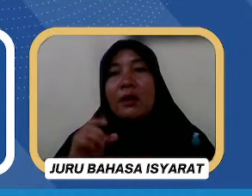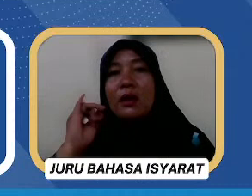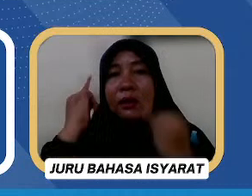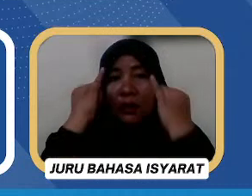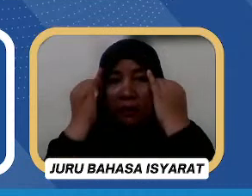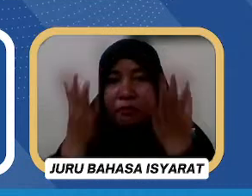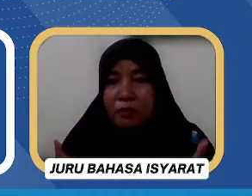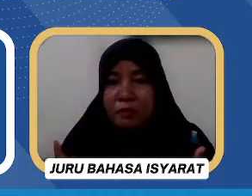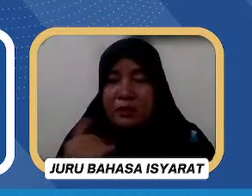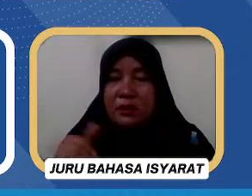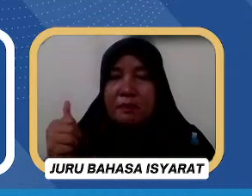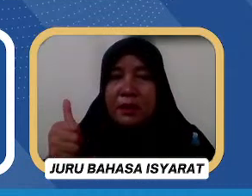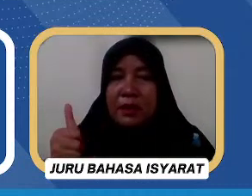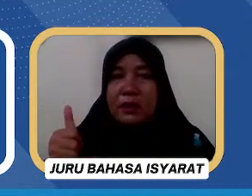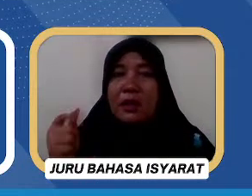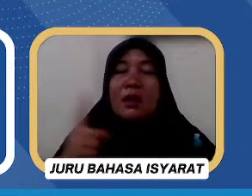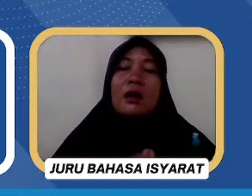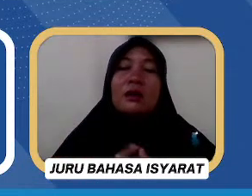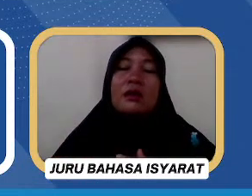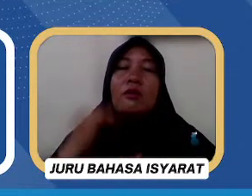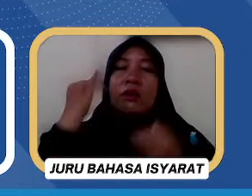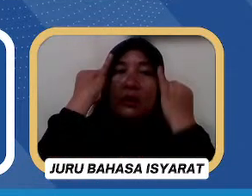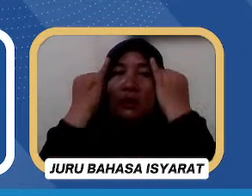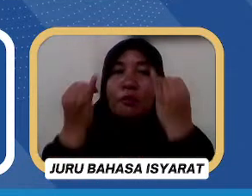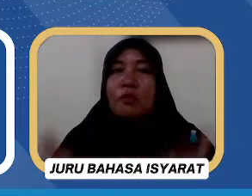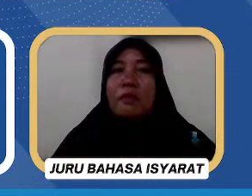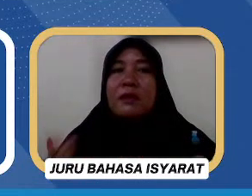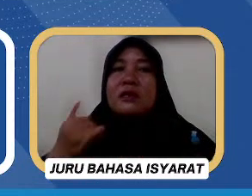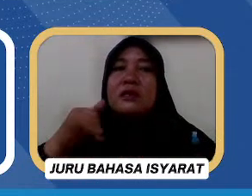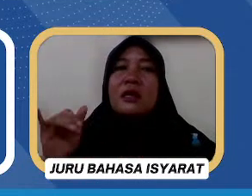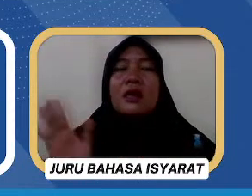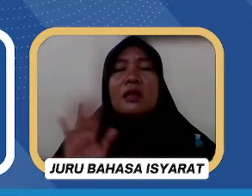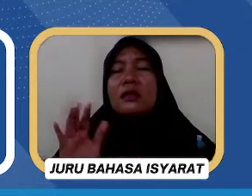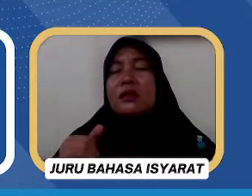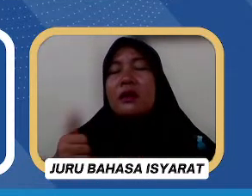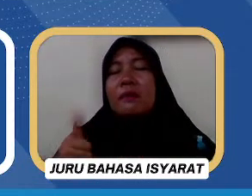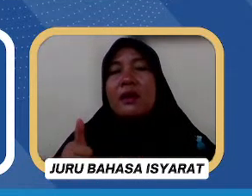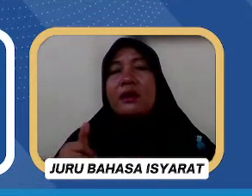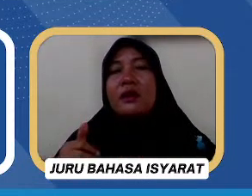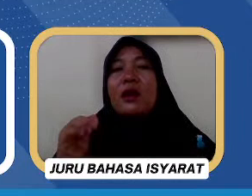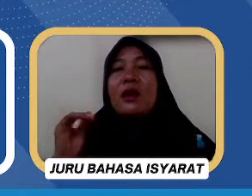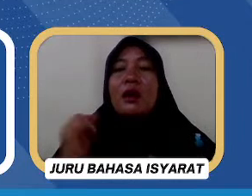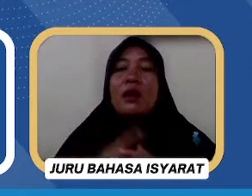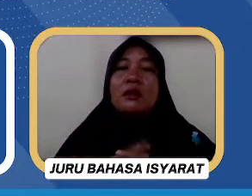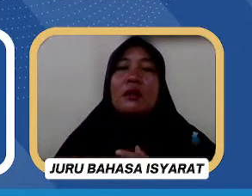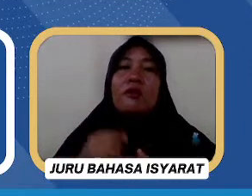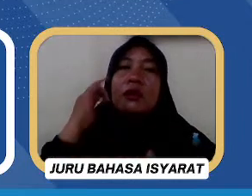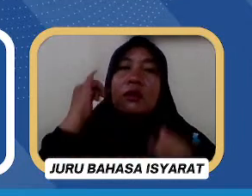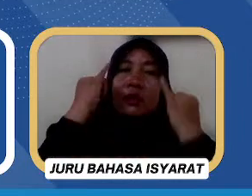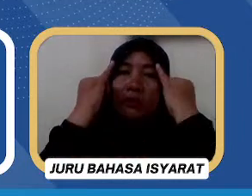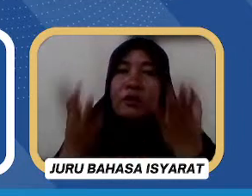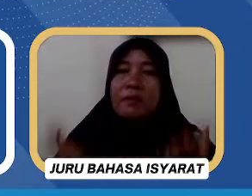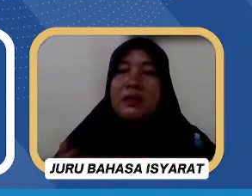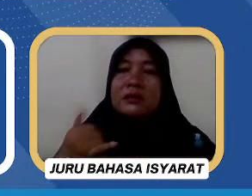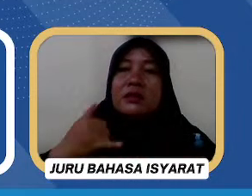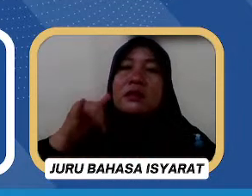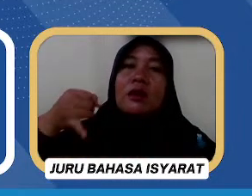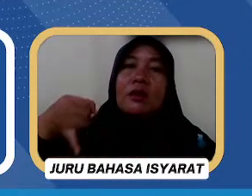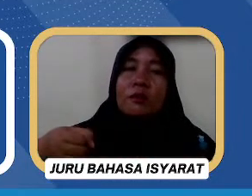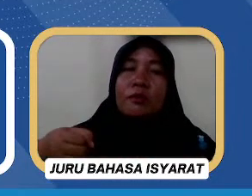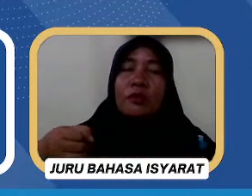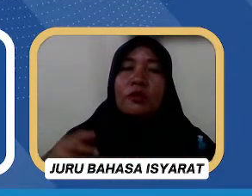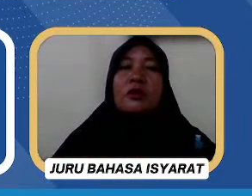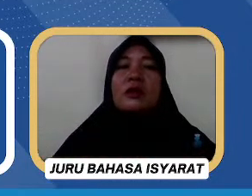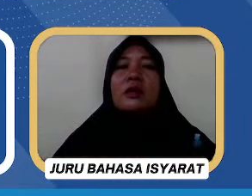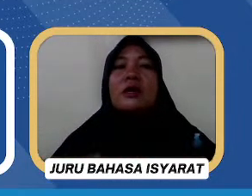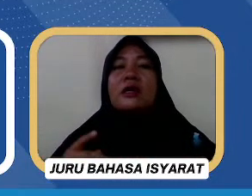berbagai informasi ini kita harus bisa memfilterisasi. Tentunya filter kita adalah, tadi sudah sampaikan, adalah nilai-nilai